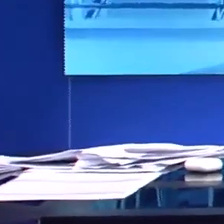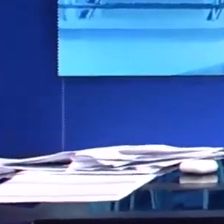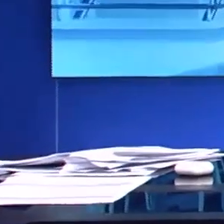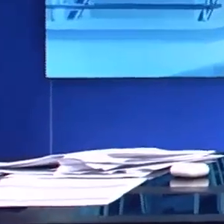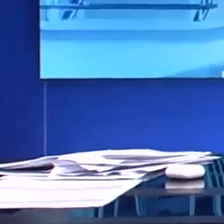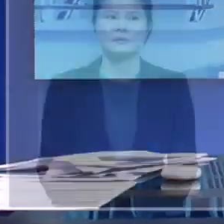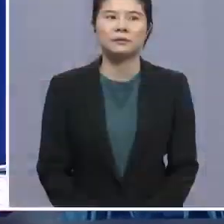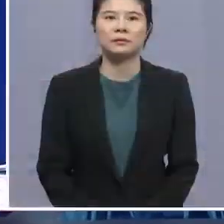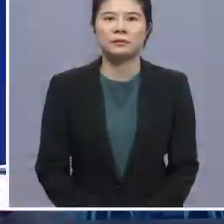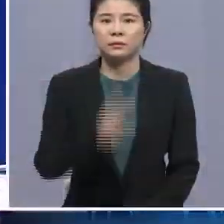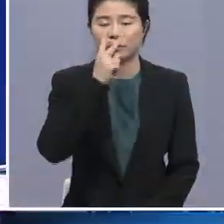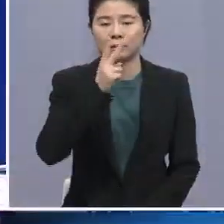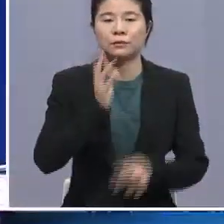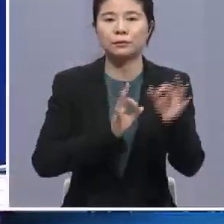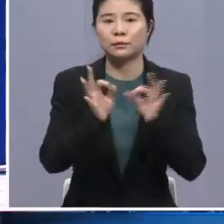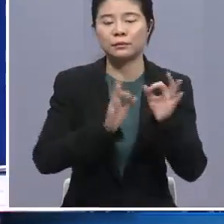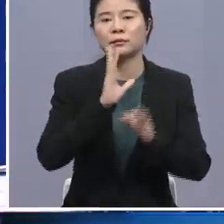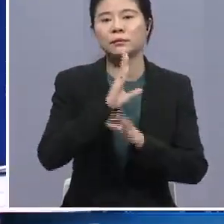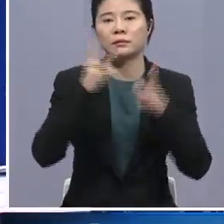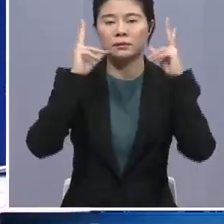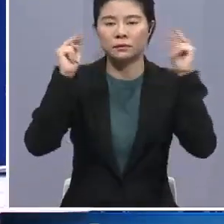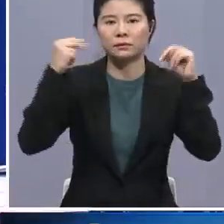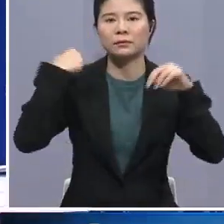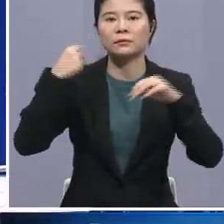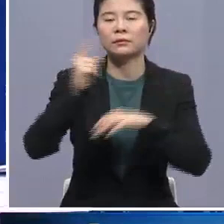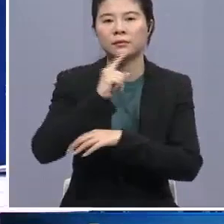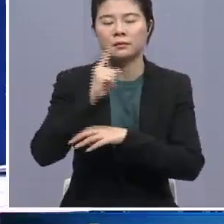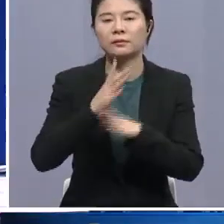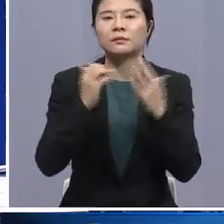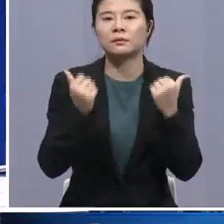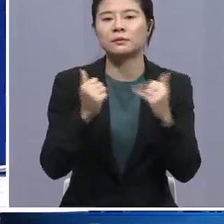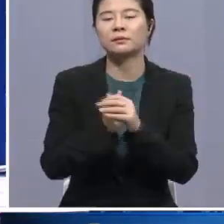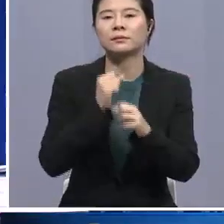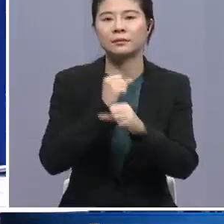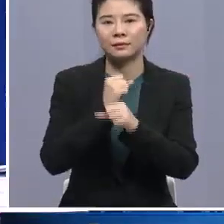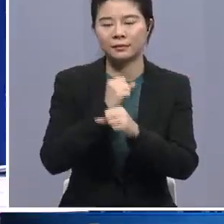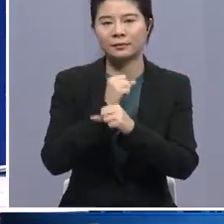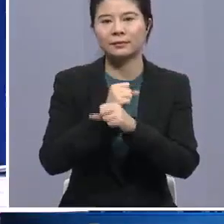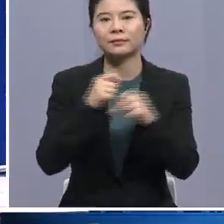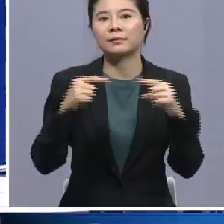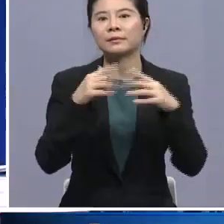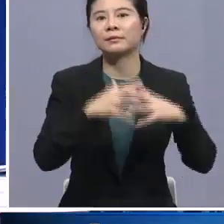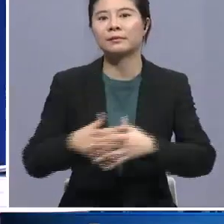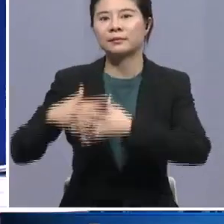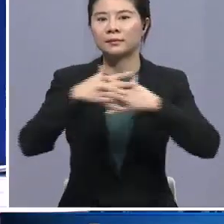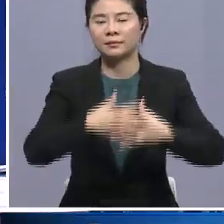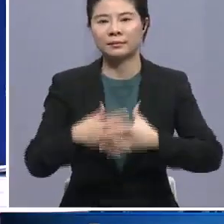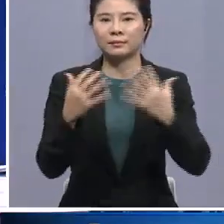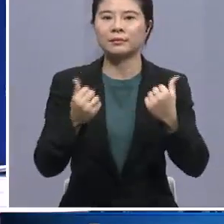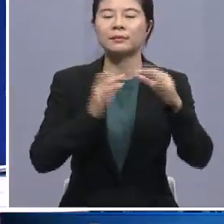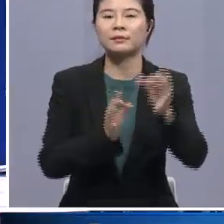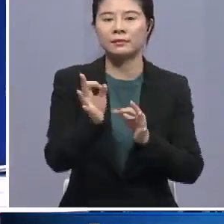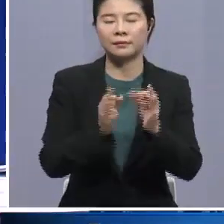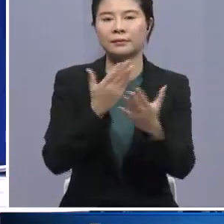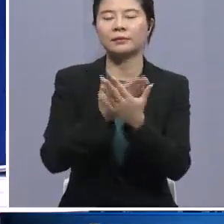ลับมาช่วงนี้นะครับดูคำชี้แจงจากท่านนายกหน่อยนะครับคือมีภารกิจอยู่ที่อเมริกาแต่ก็ต้องชี้แจงหลายๆเรื่องโดยเฉพาะอย่างยิ่งประเด็นของดิจิตอล